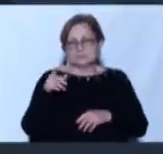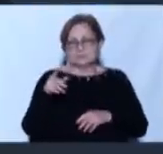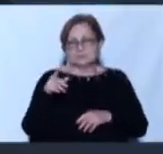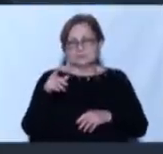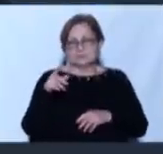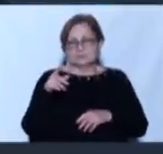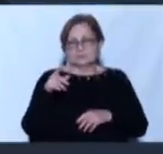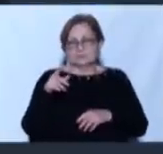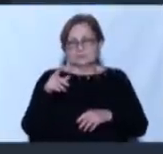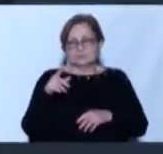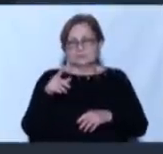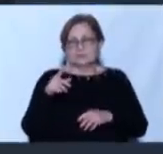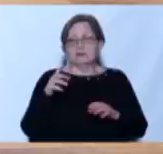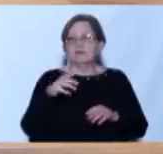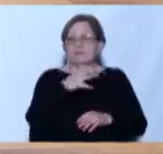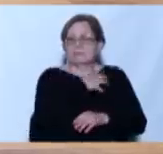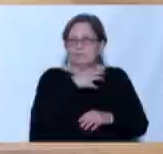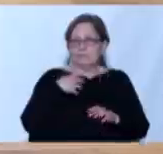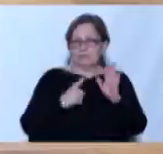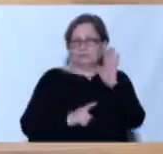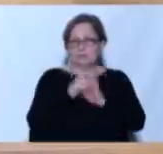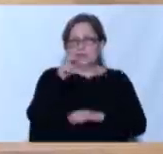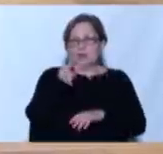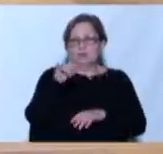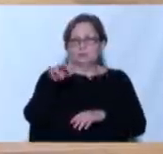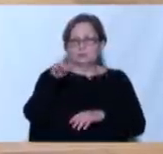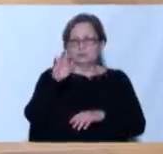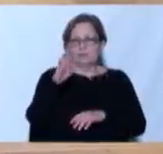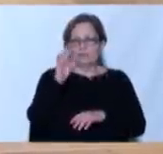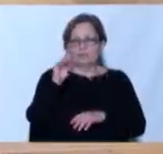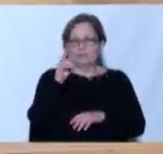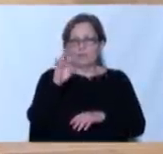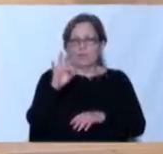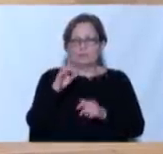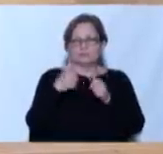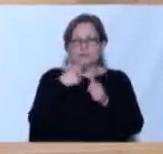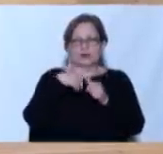საფრანგეთში ტახტზე ადის ეს ლუდოვიკო, ცნობილი ლუდოვიკო მზე და